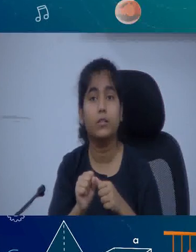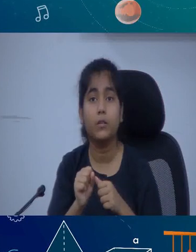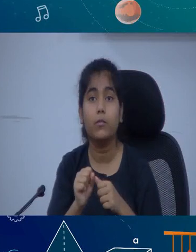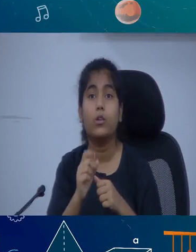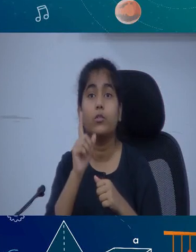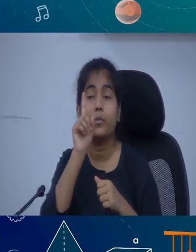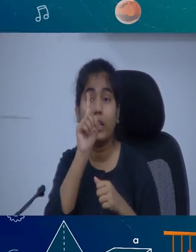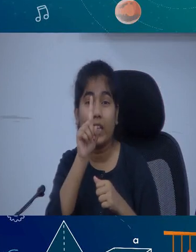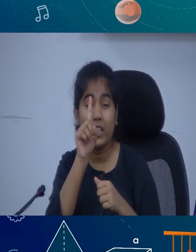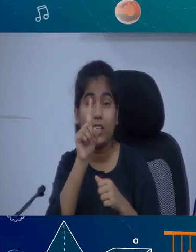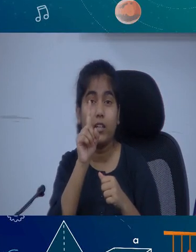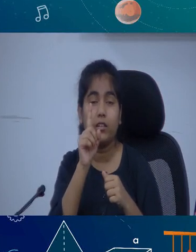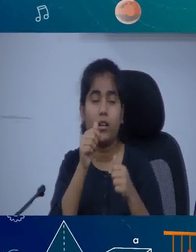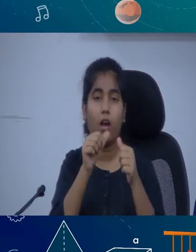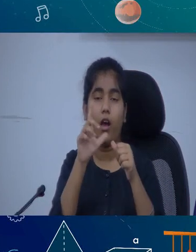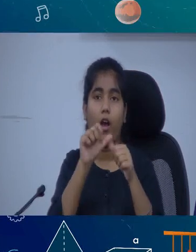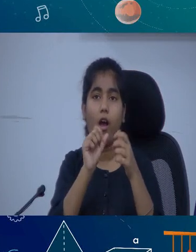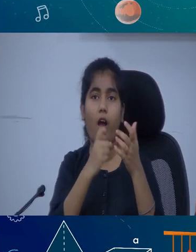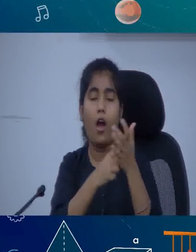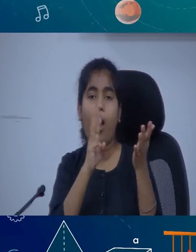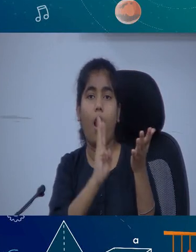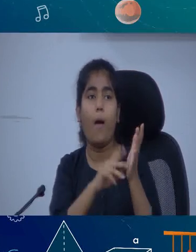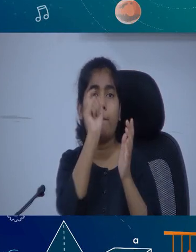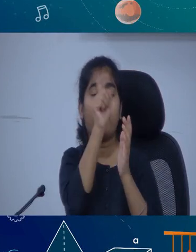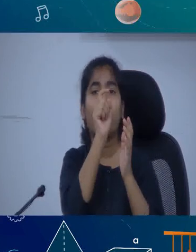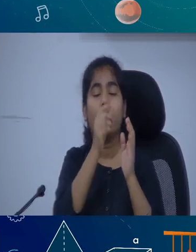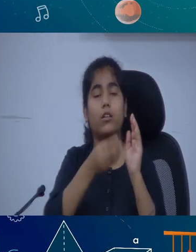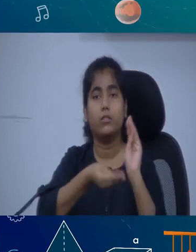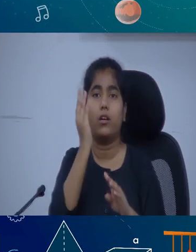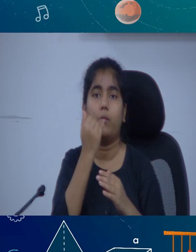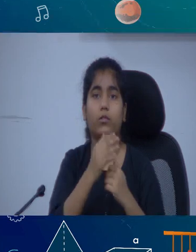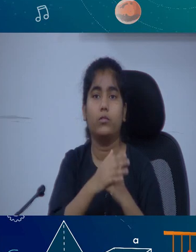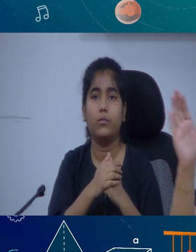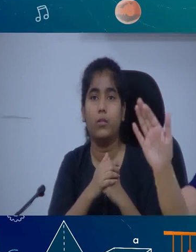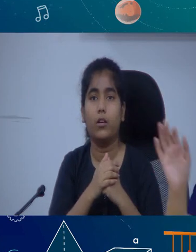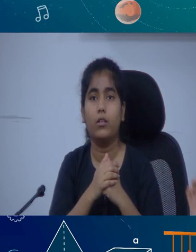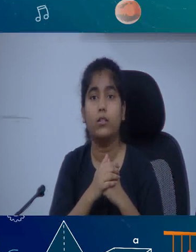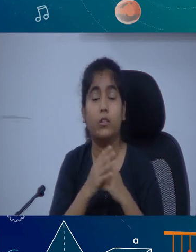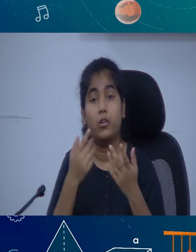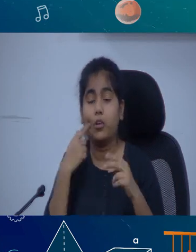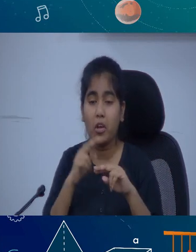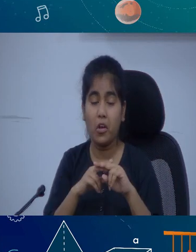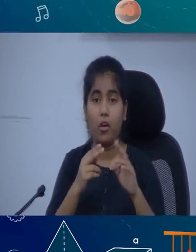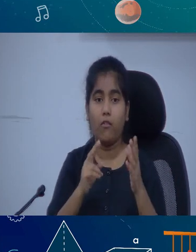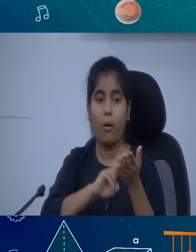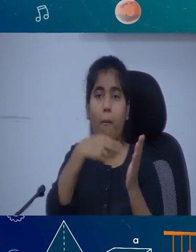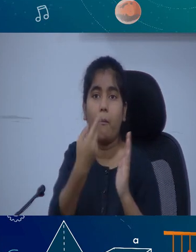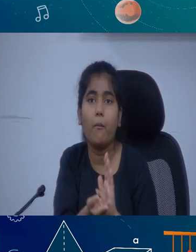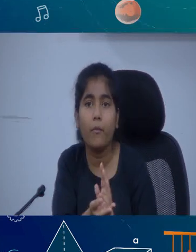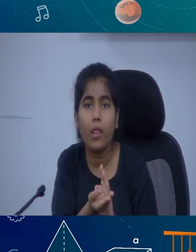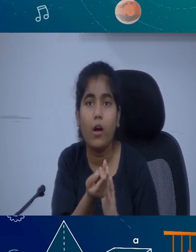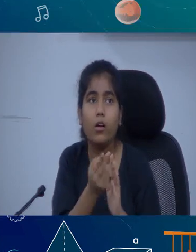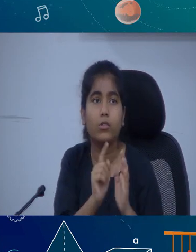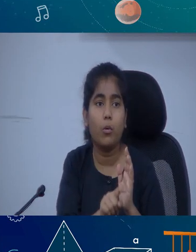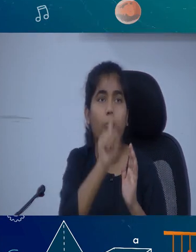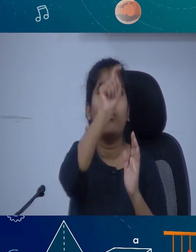और एक लास्ट पॉइंट बोलना चाहूँगी कि जो आपका सुगम्य वॉशरूम है उसके अंदर एक से ज़्यादा अलार्म बटन होना चाहिए, क्योंकि अगर आप कहीं पर गिर गए